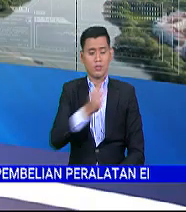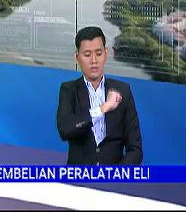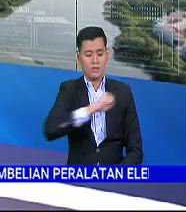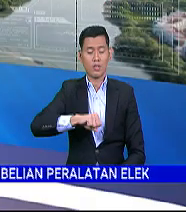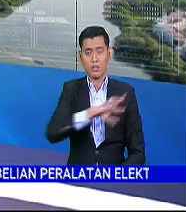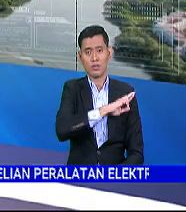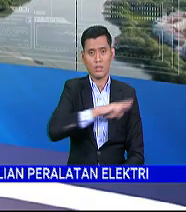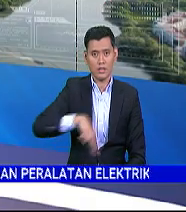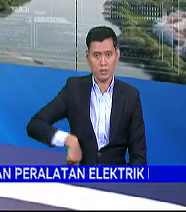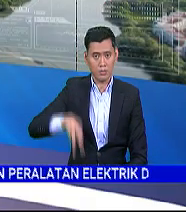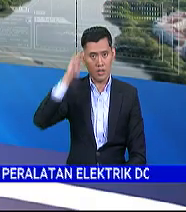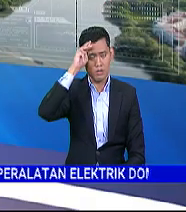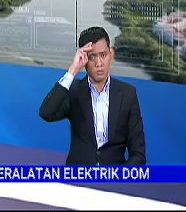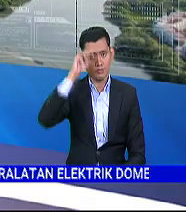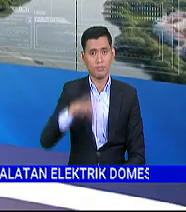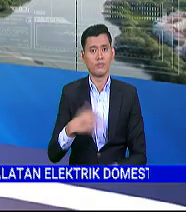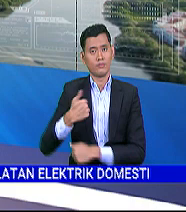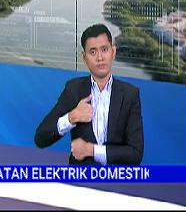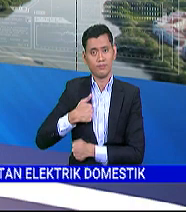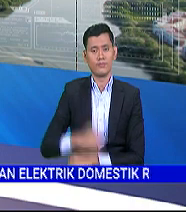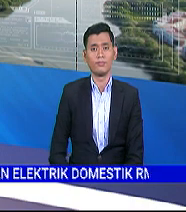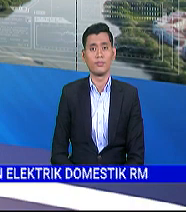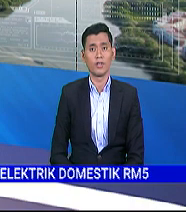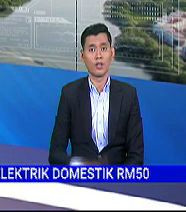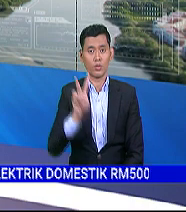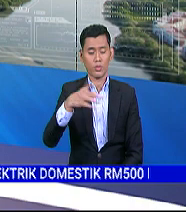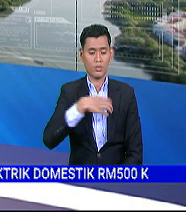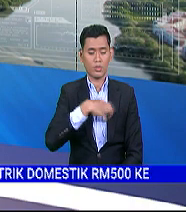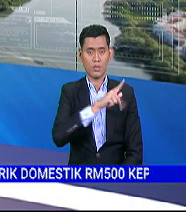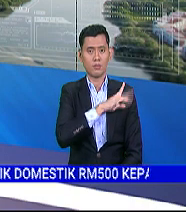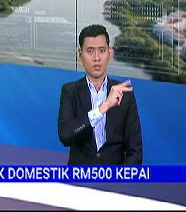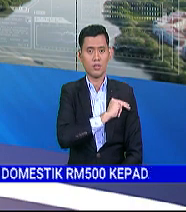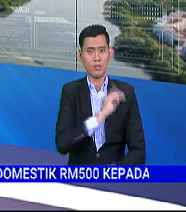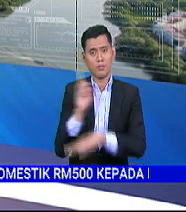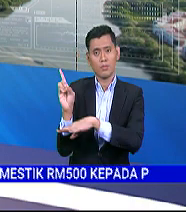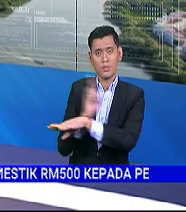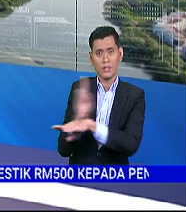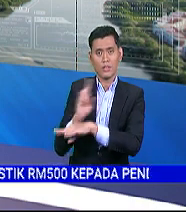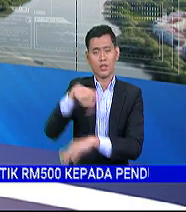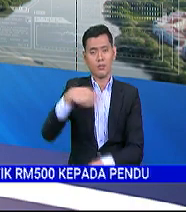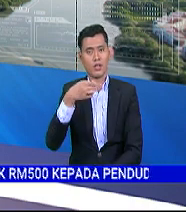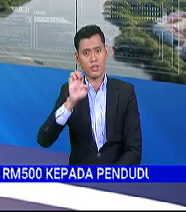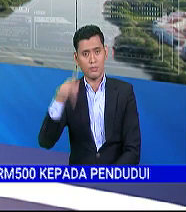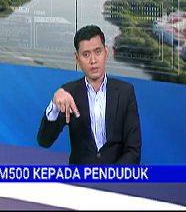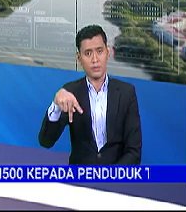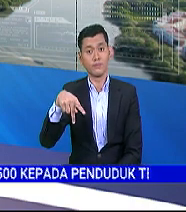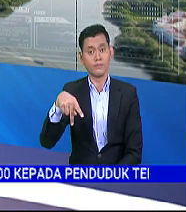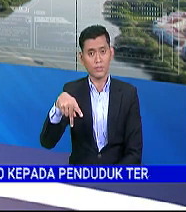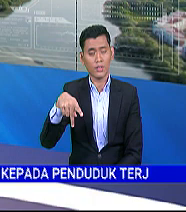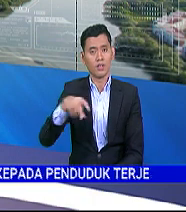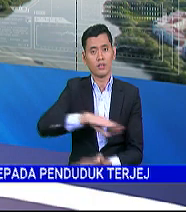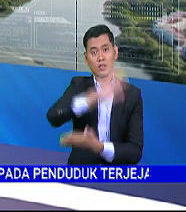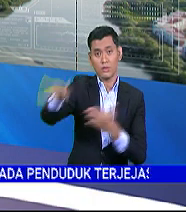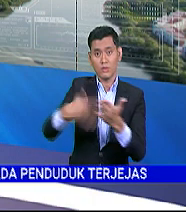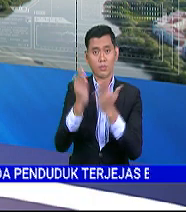Sebanyak 102 aduan diterima Kementerian Perdagangan Dalam Negeri dan Hal Ehwal Pengguna KPDN-HEP di